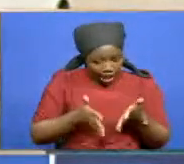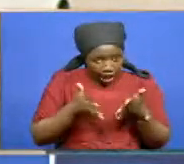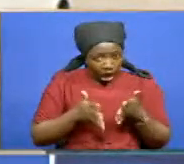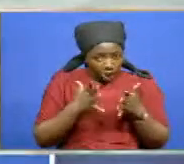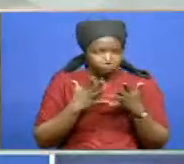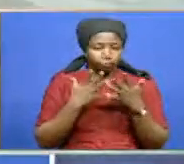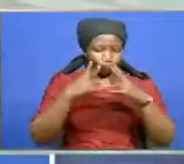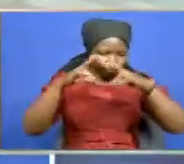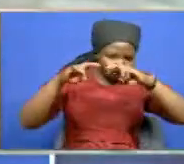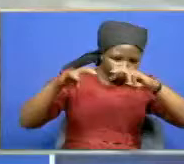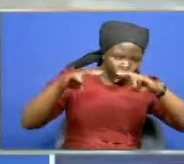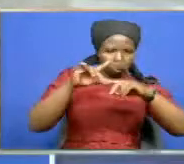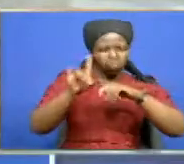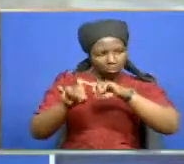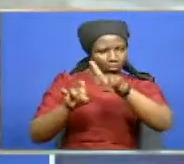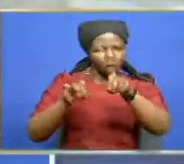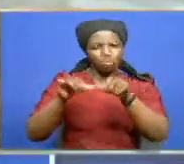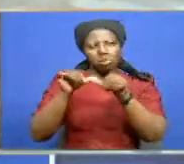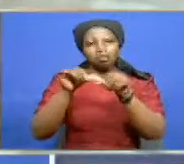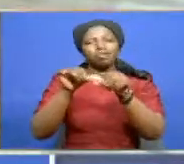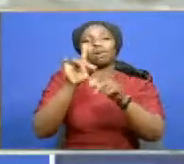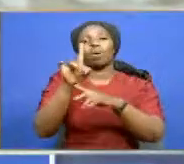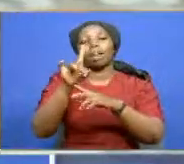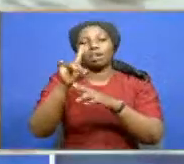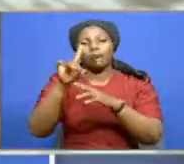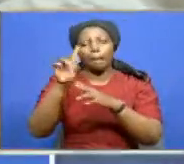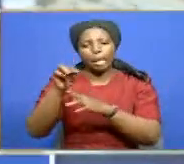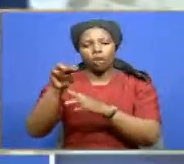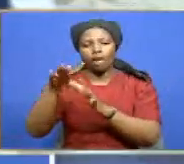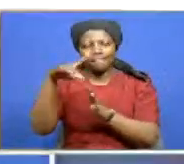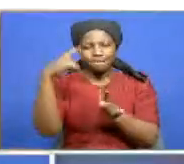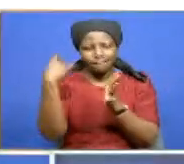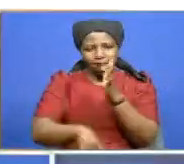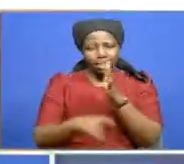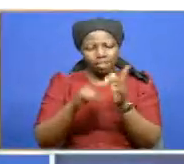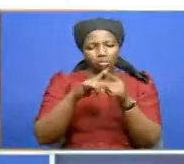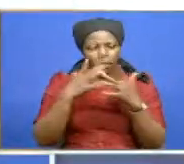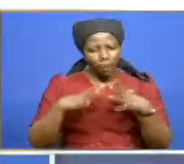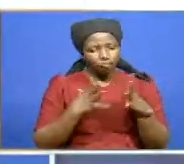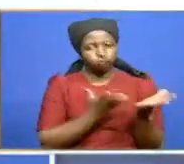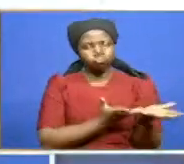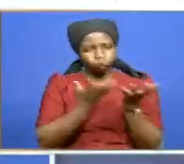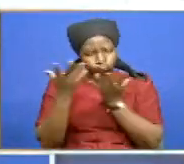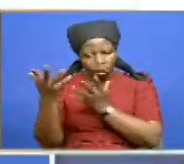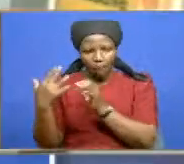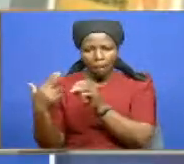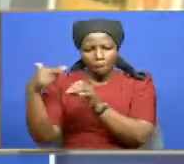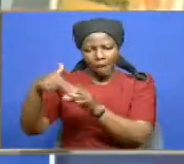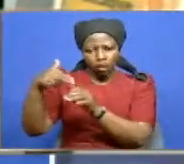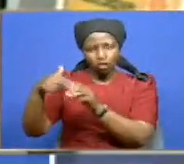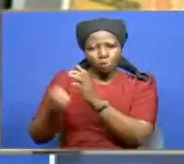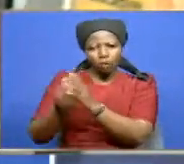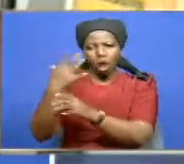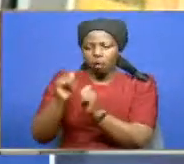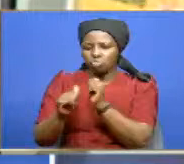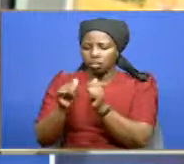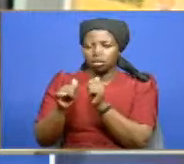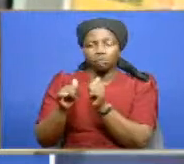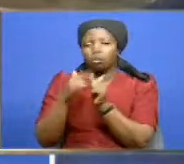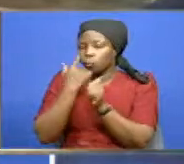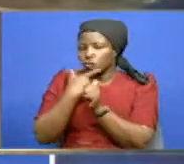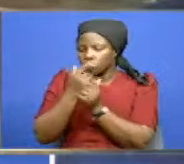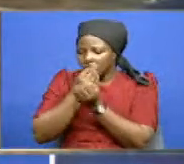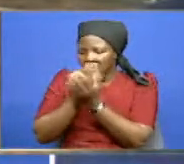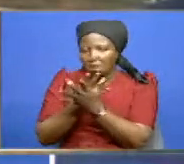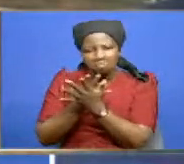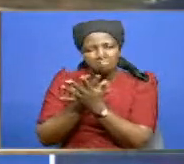zinapigwa msasa ni faini ya shilingi milioni 1 kwa wasafirishaji bidhaa za petroli watakaokosa kutoa habari kuhusu ajali.